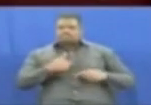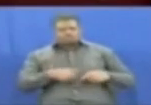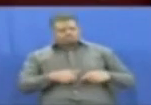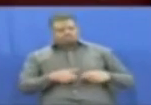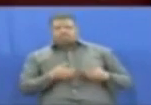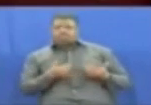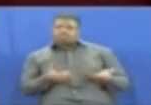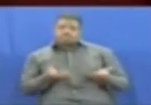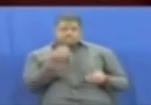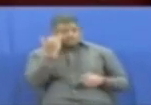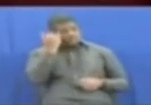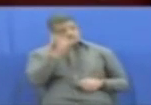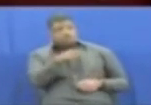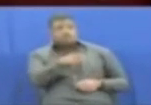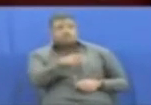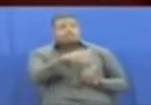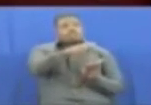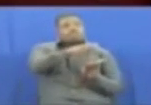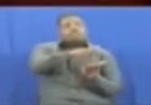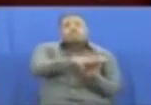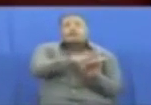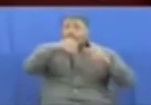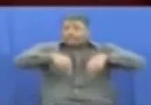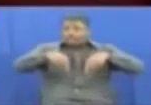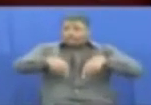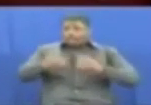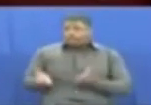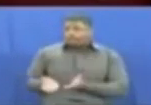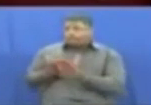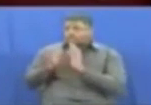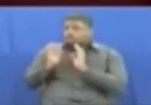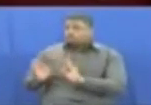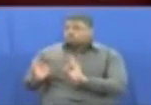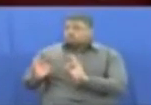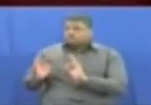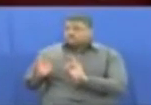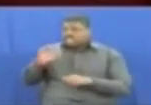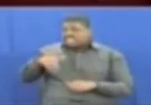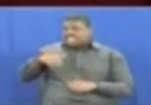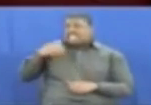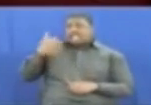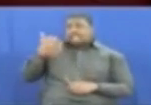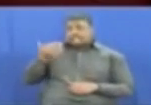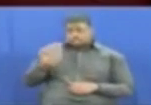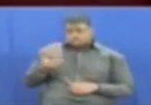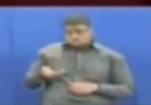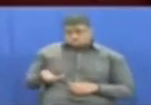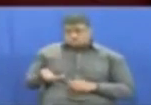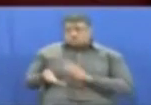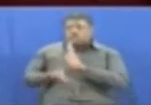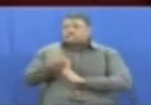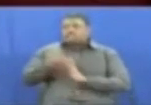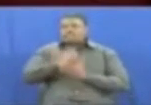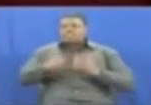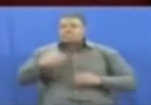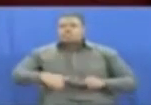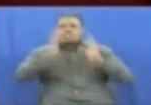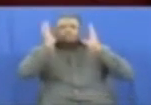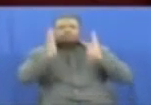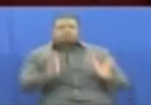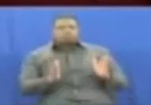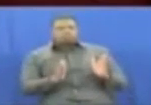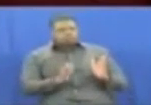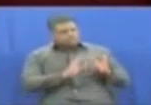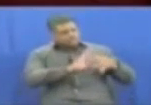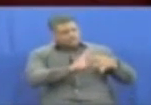wabunge wote, hapa ndio mahali pake, na bahati nzuri hiyo kesho tunaanza na hotuba ya mheshimiwa waziri mkuu, ofisi ambayo ndio